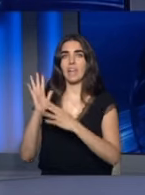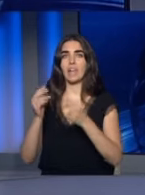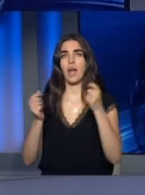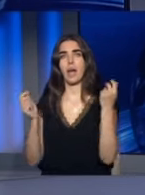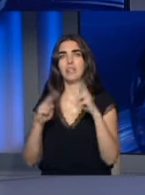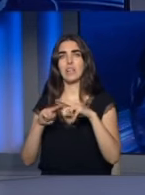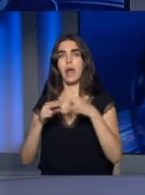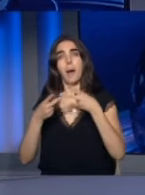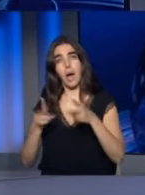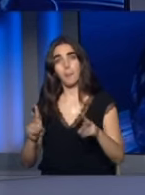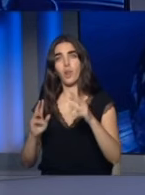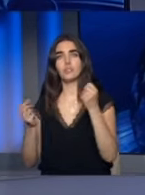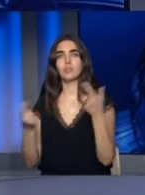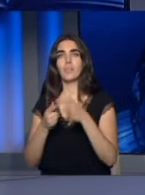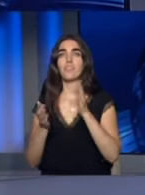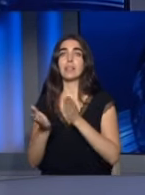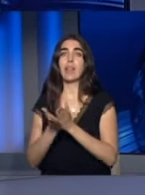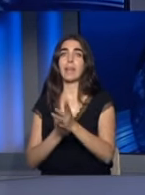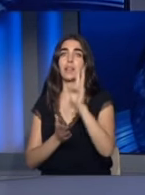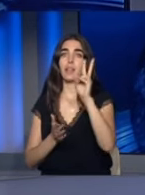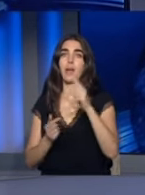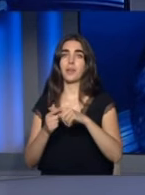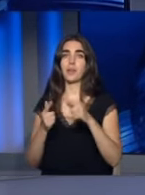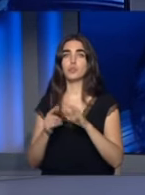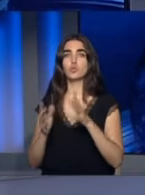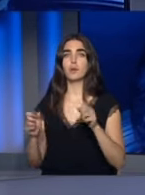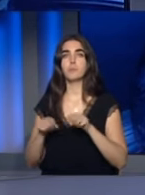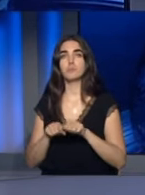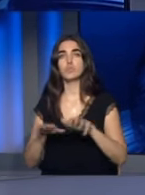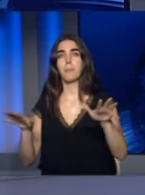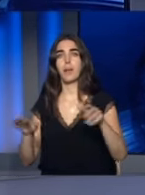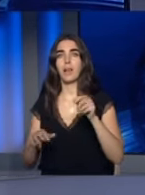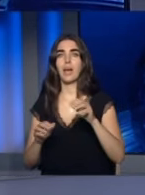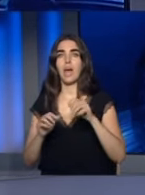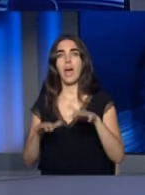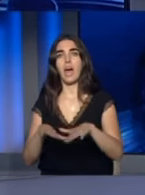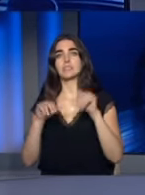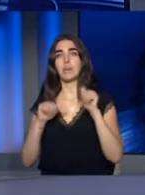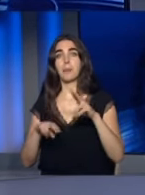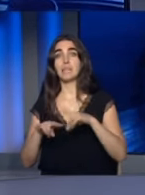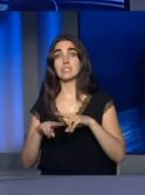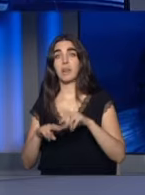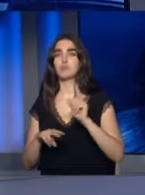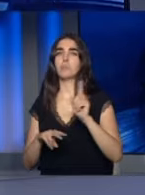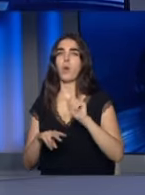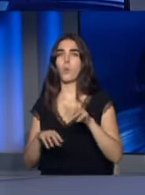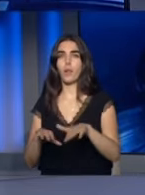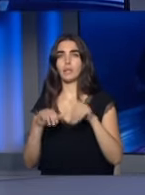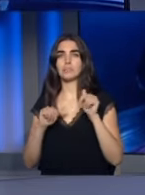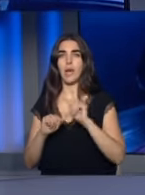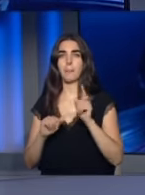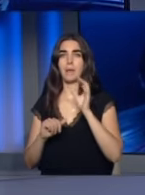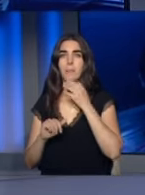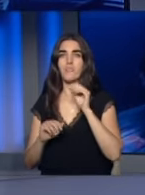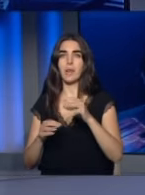الاسرائيليين بمشاركه فلسطينيين في اداره المعبر ووفق التقارير ستشمل الوثيقه انسحابا اسرائيليا